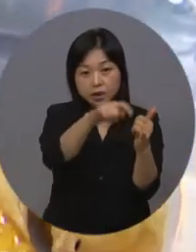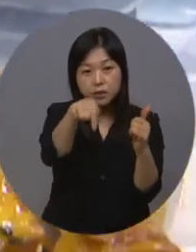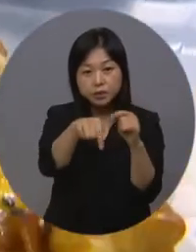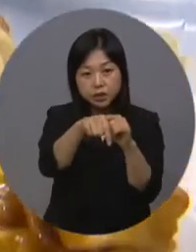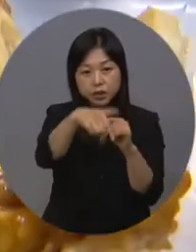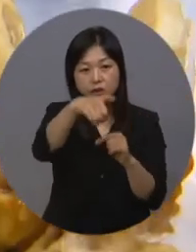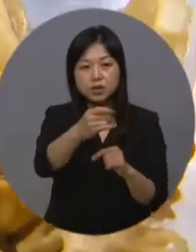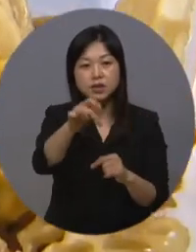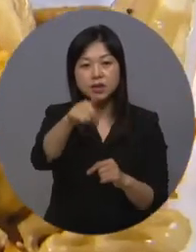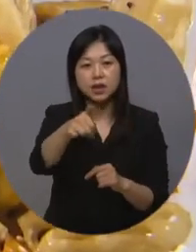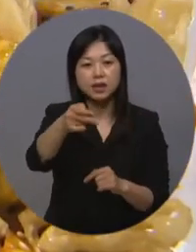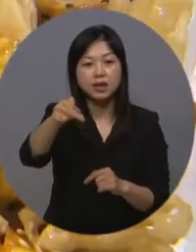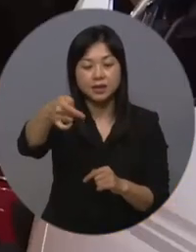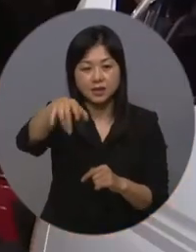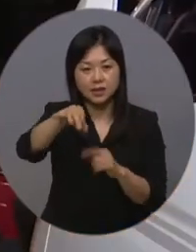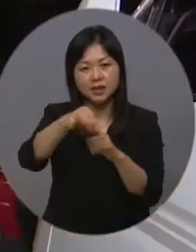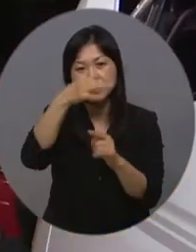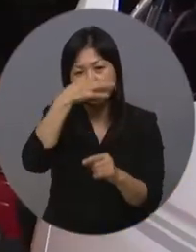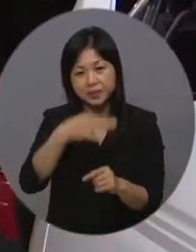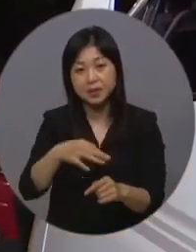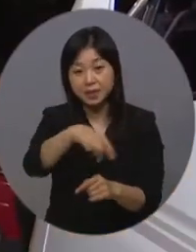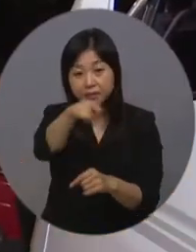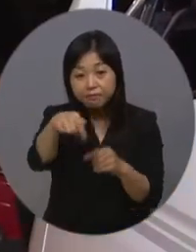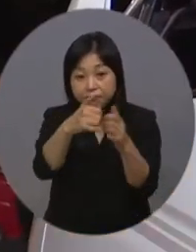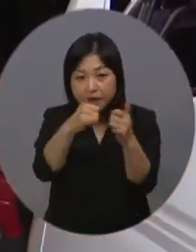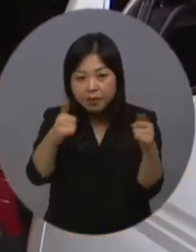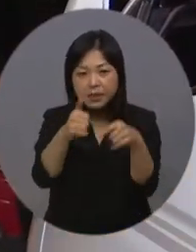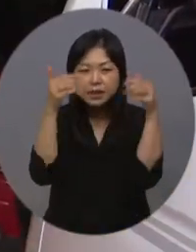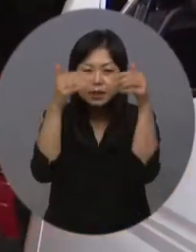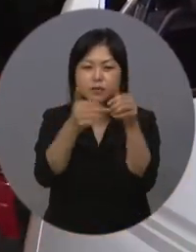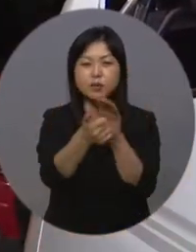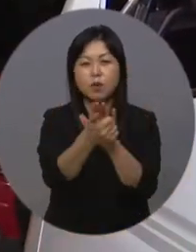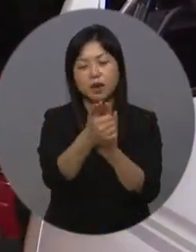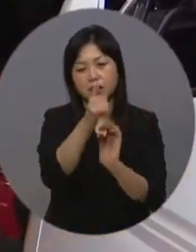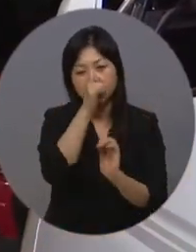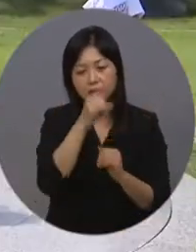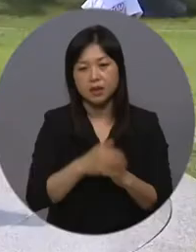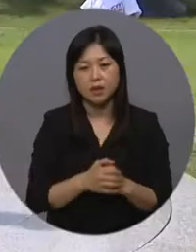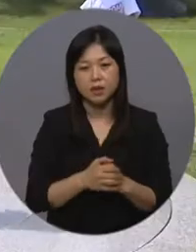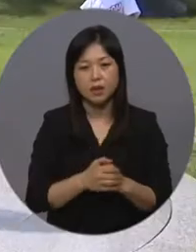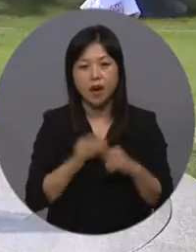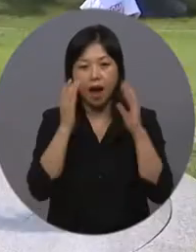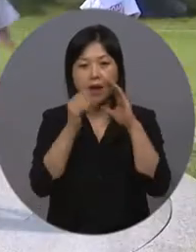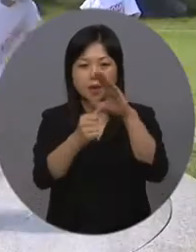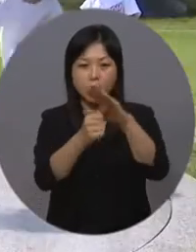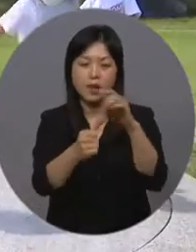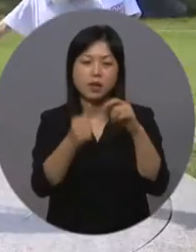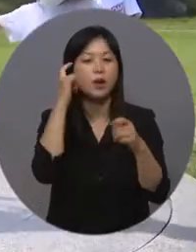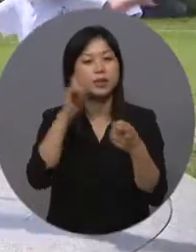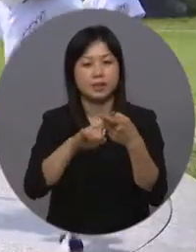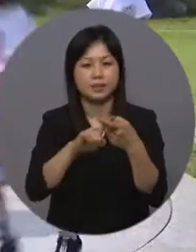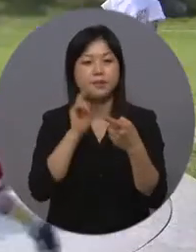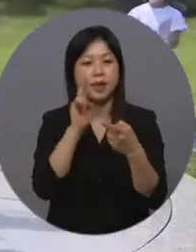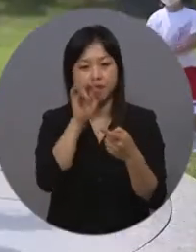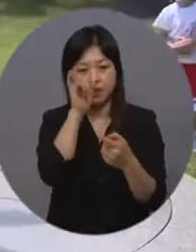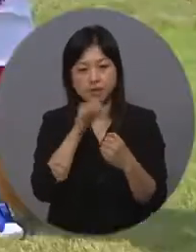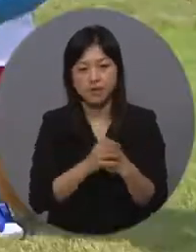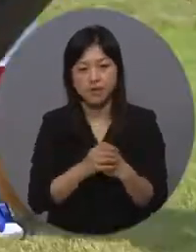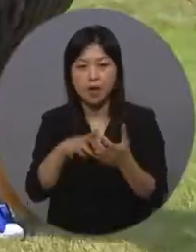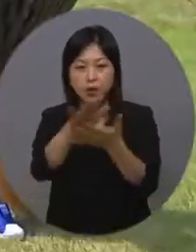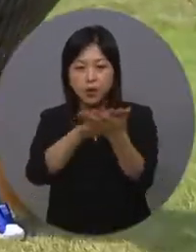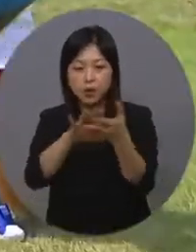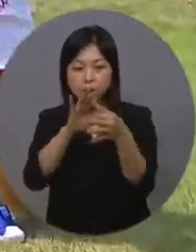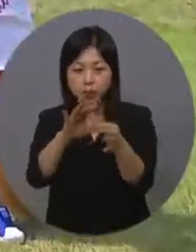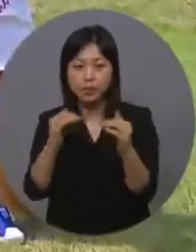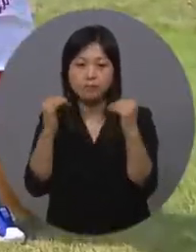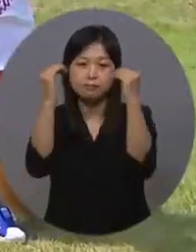취약계층이라고 표현하셨는데 그쪽에 저희가 집중을 하는 거고 아이들 쪽에도 많은 관심을 네. 가지고 있고 아이들은 특히 이제 뭐 놀이를 통해서